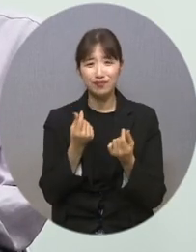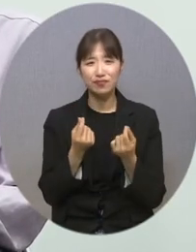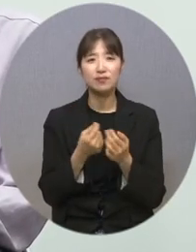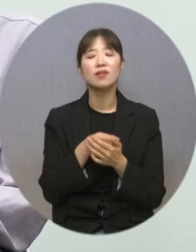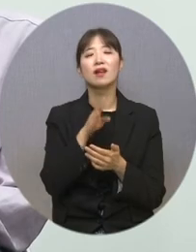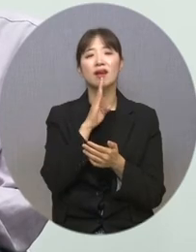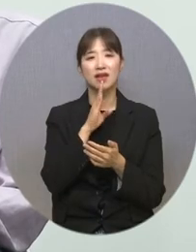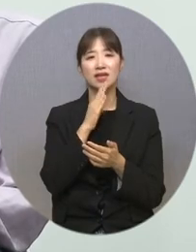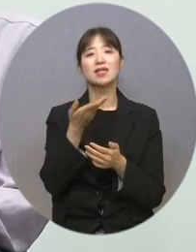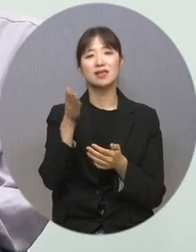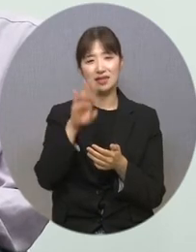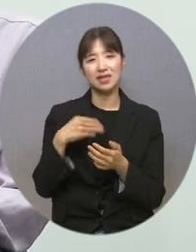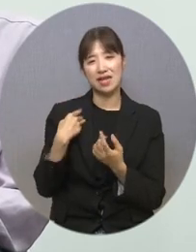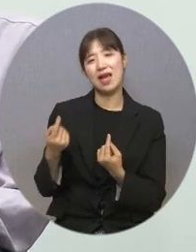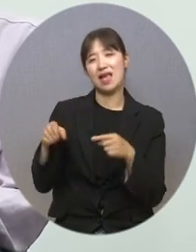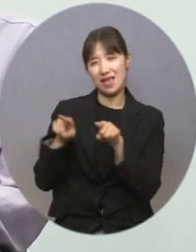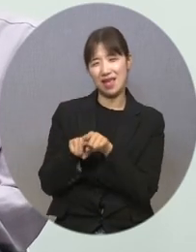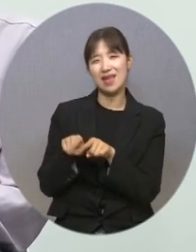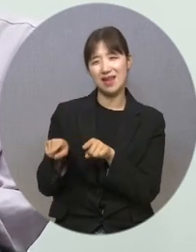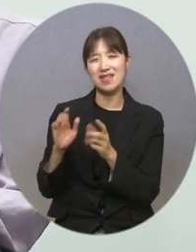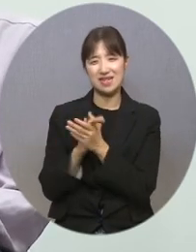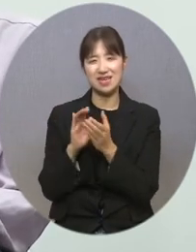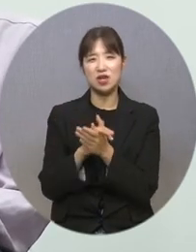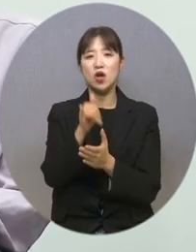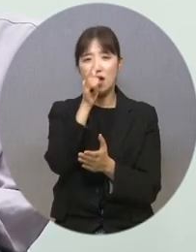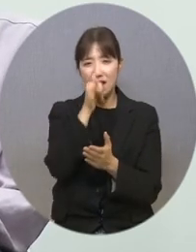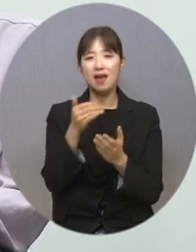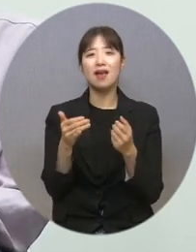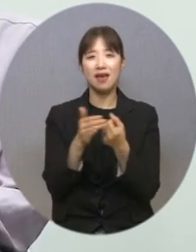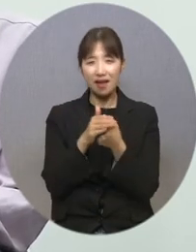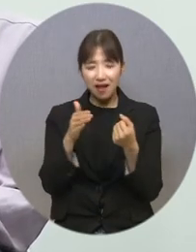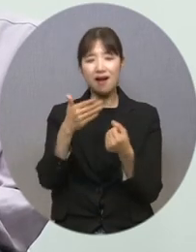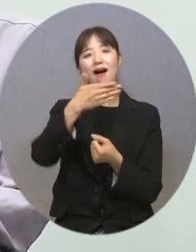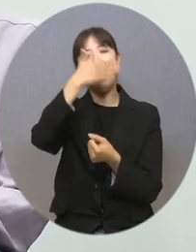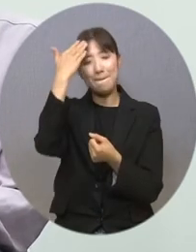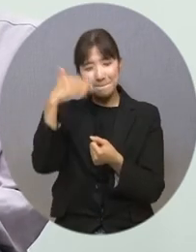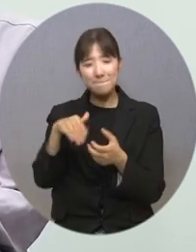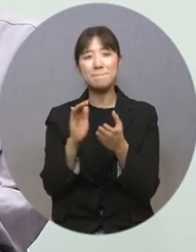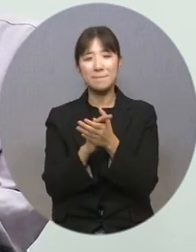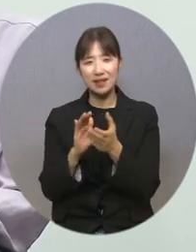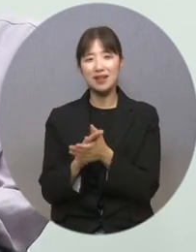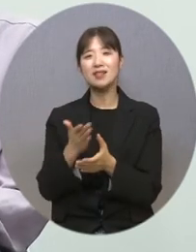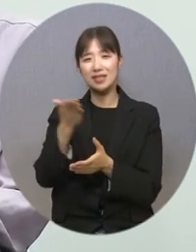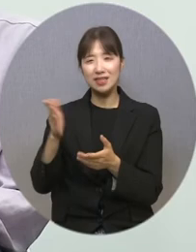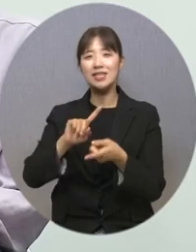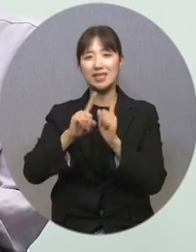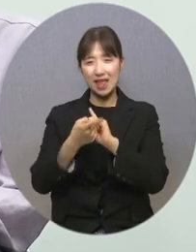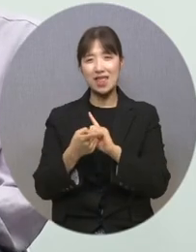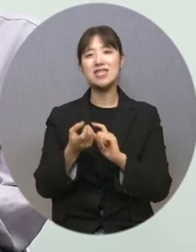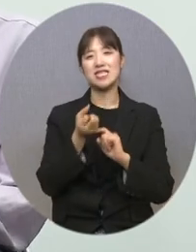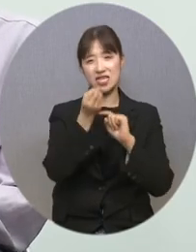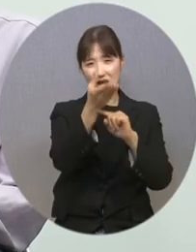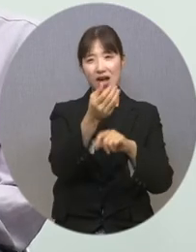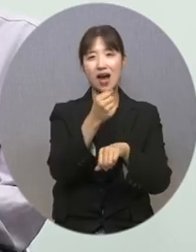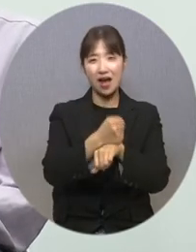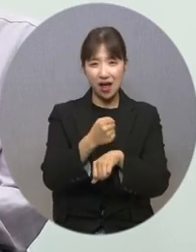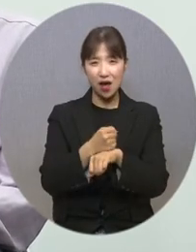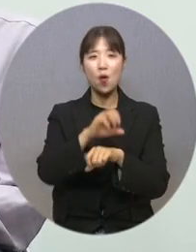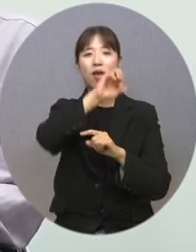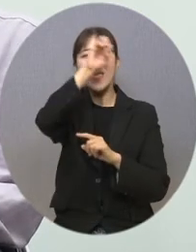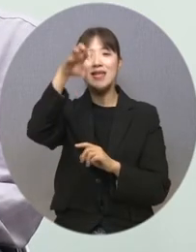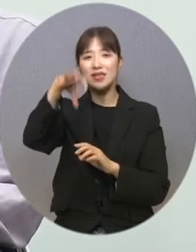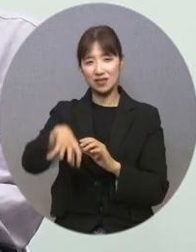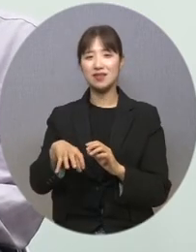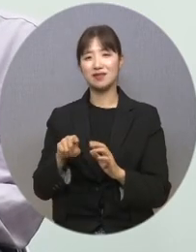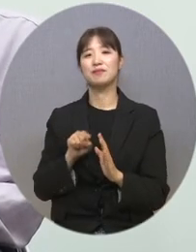그래서 그래도 다행히 그때도 동행해 준 친구들이 있어 가지고 그 친구들이 대신 전달을 해주고 예식장으로 다시